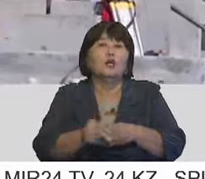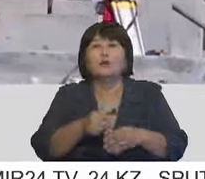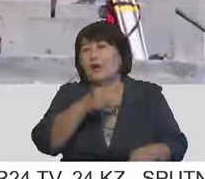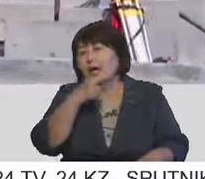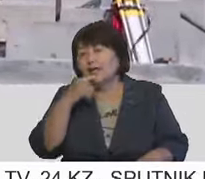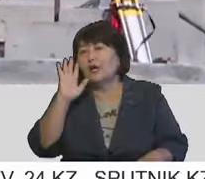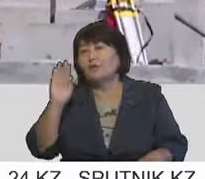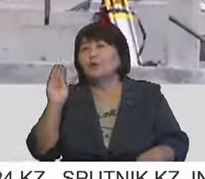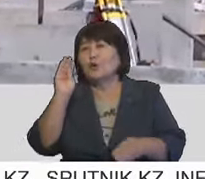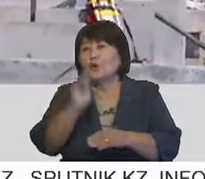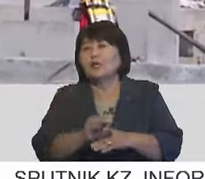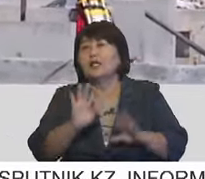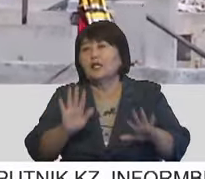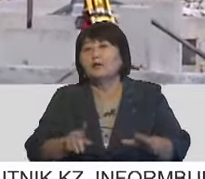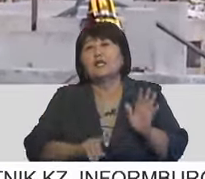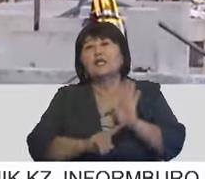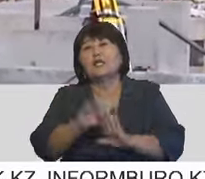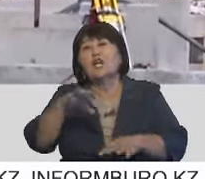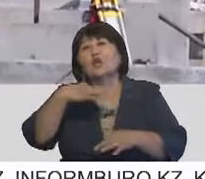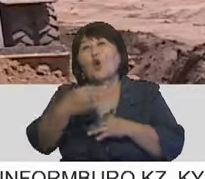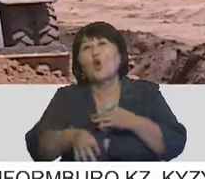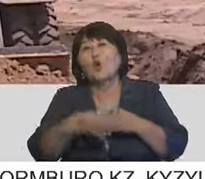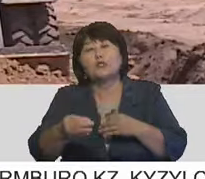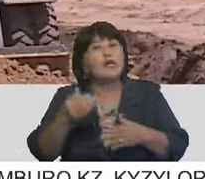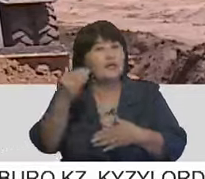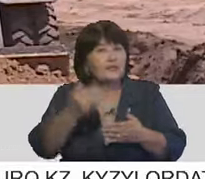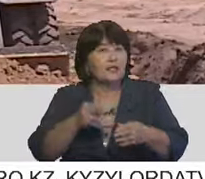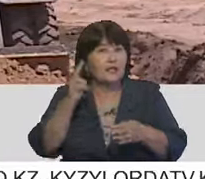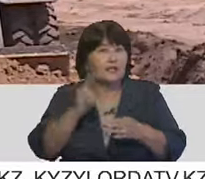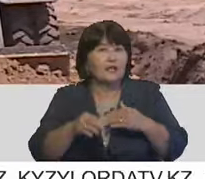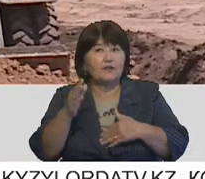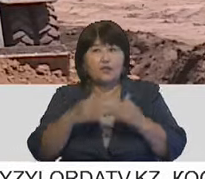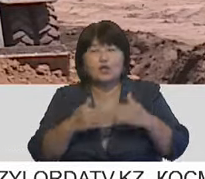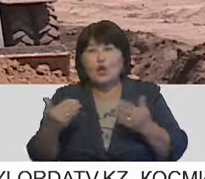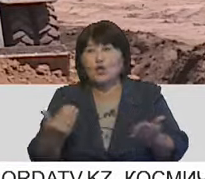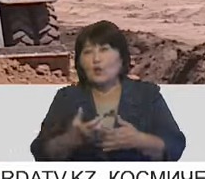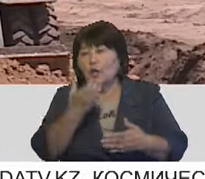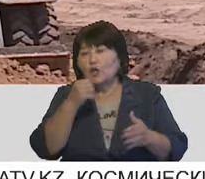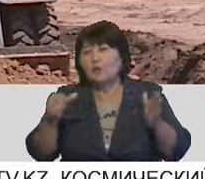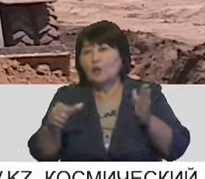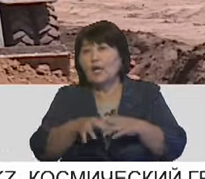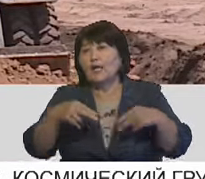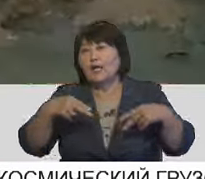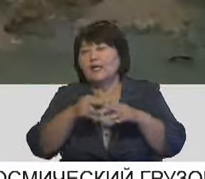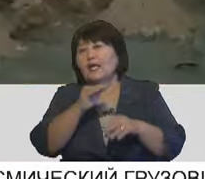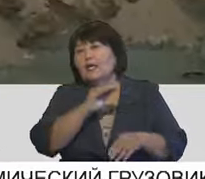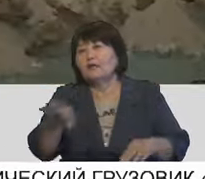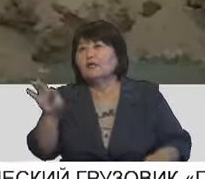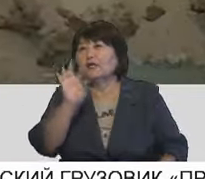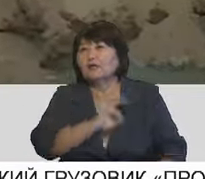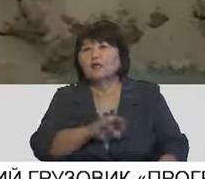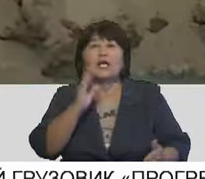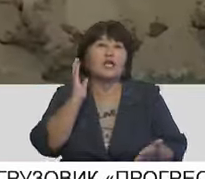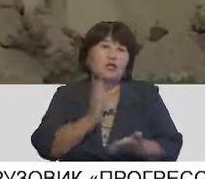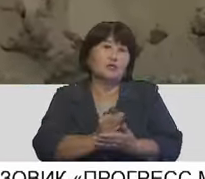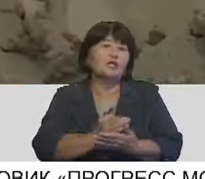и будет установлена на место в начале осени. Задача до завершения строительства новой теплоэлектростанции – эффективно использовать